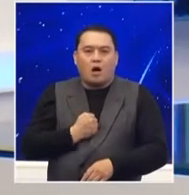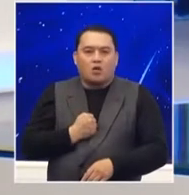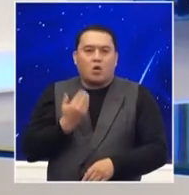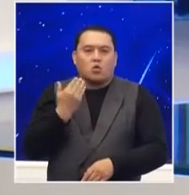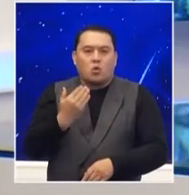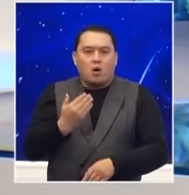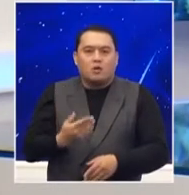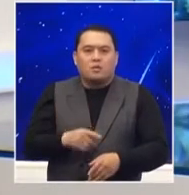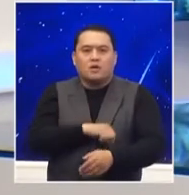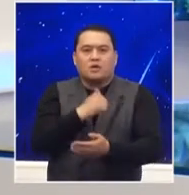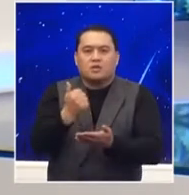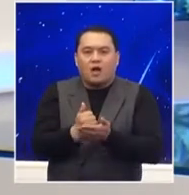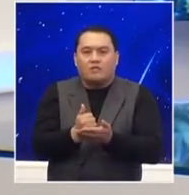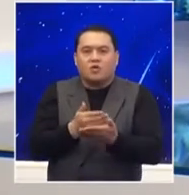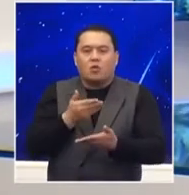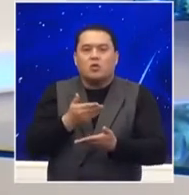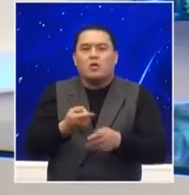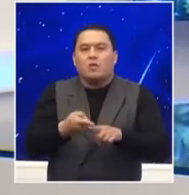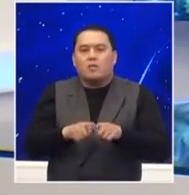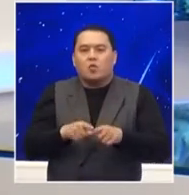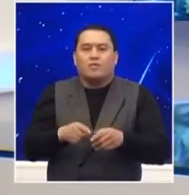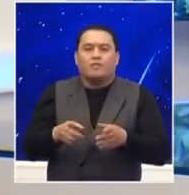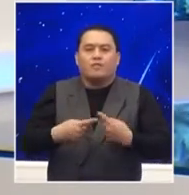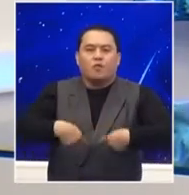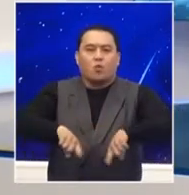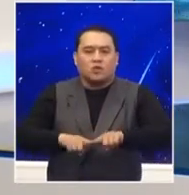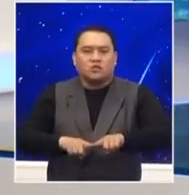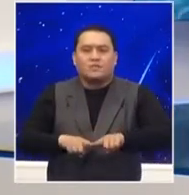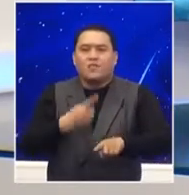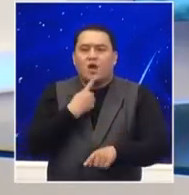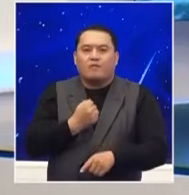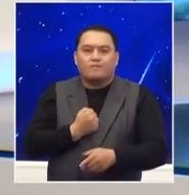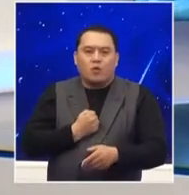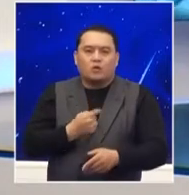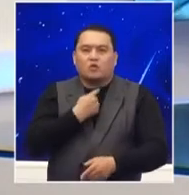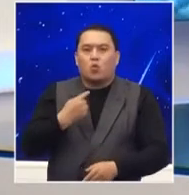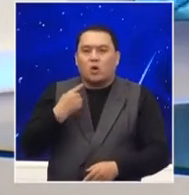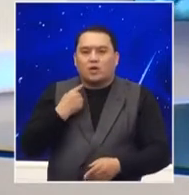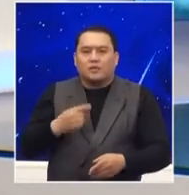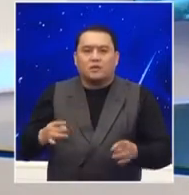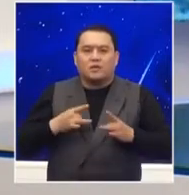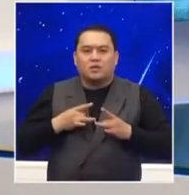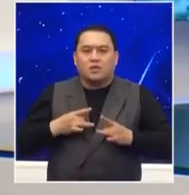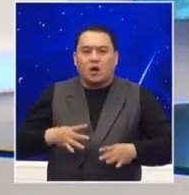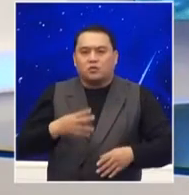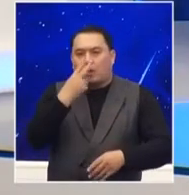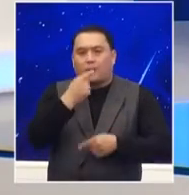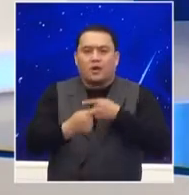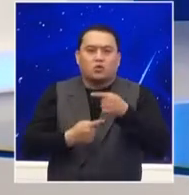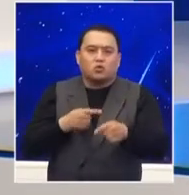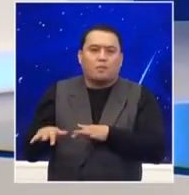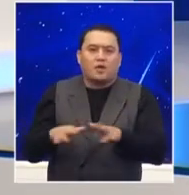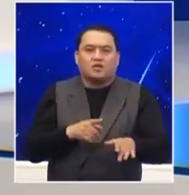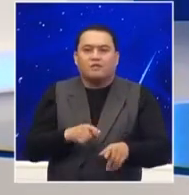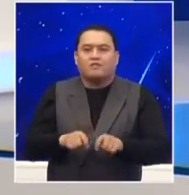они являются основной огневой силой сухопутных войск. В честь знаменательной даты в Талдыкурганском гарнизоне по традиции